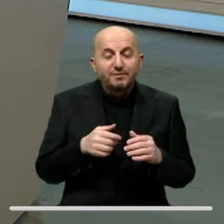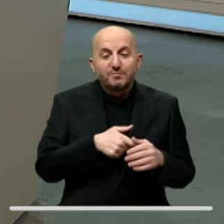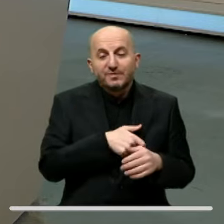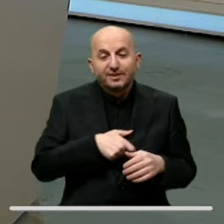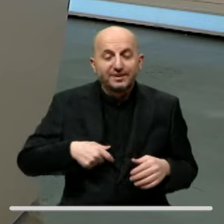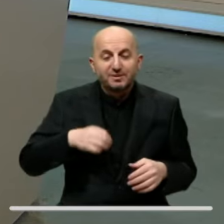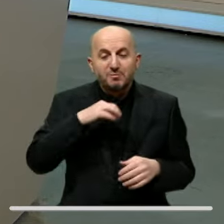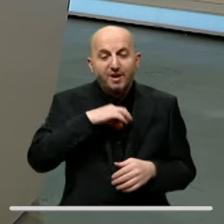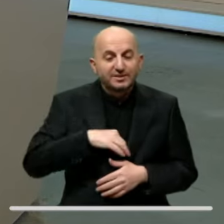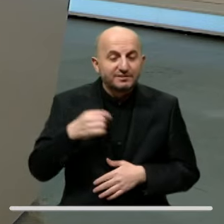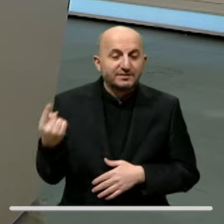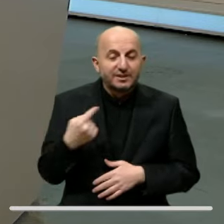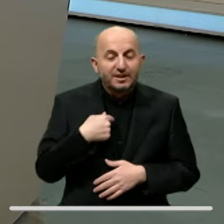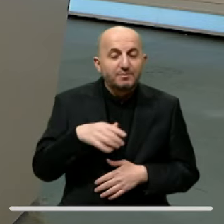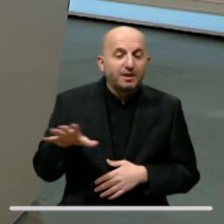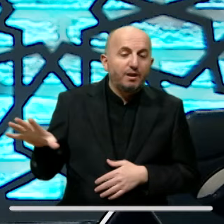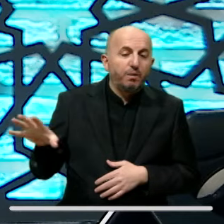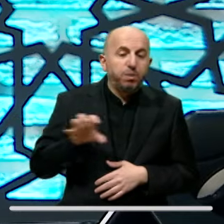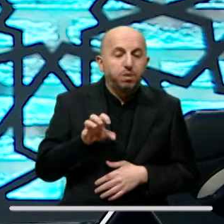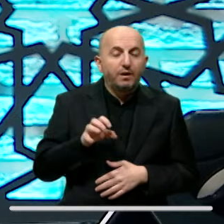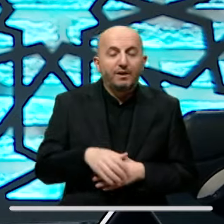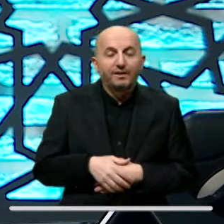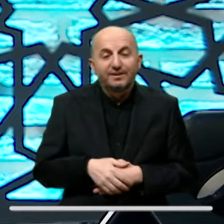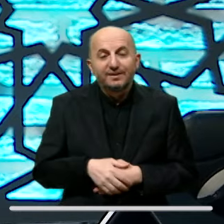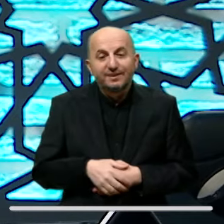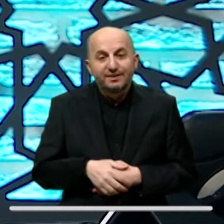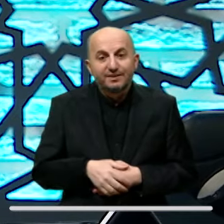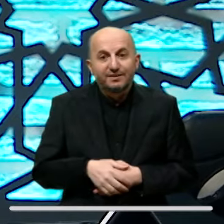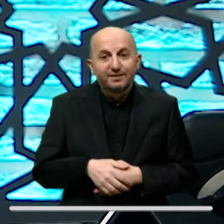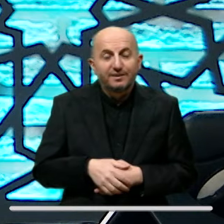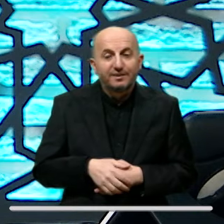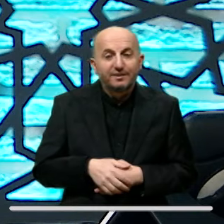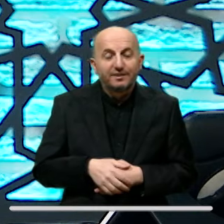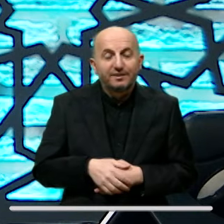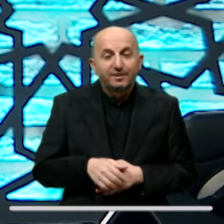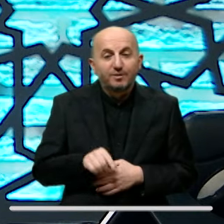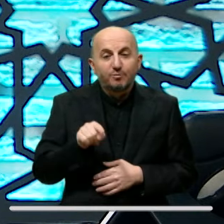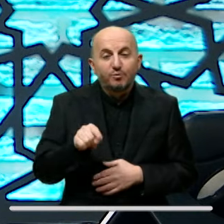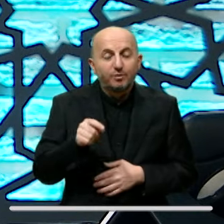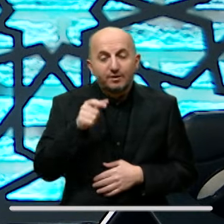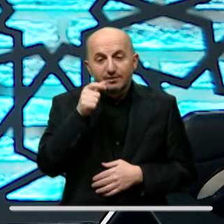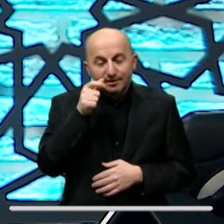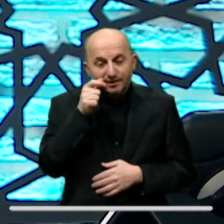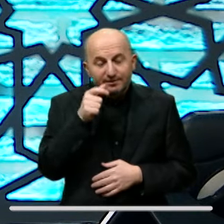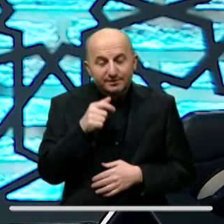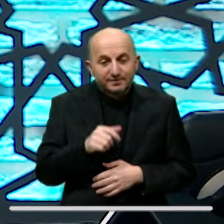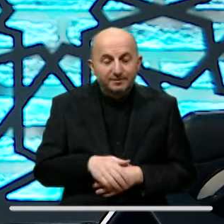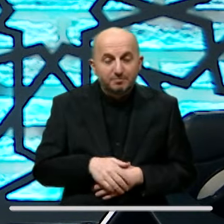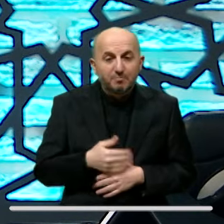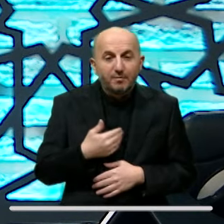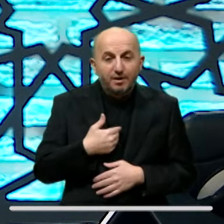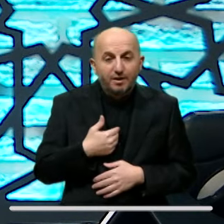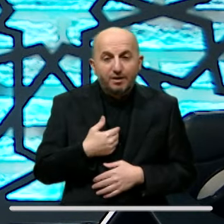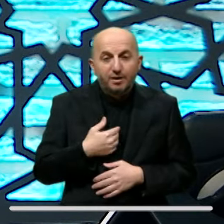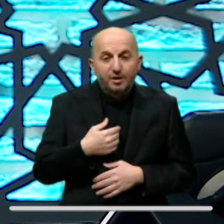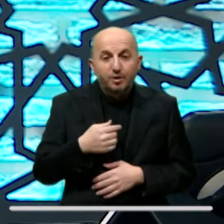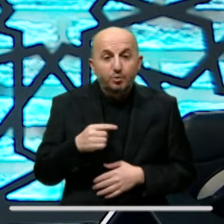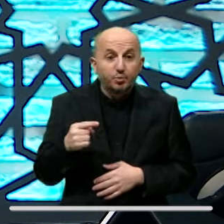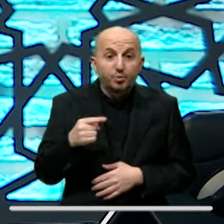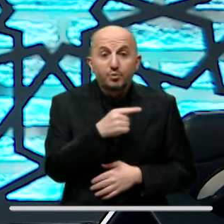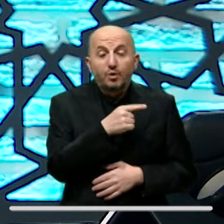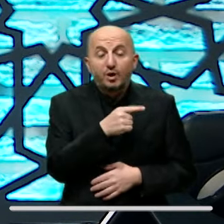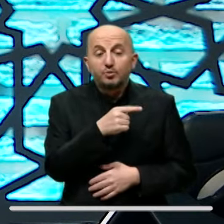manevi şeyler beni biraz etkiliyor. Kerim abinin durumu ve bu hassasiyeti işte ben bir Güneydoğu